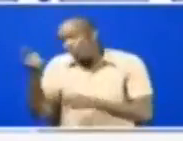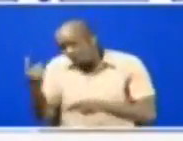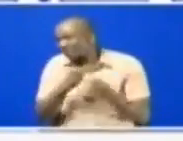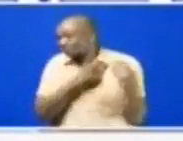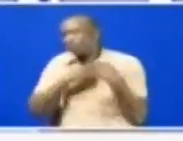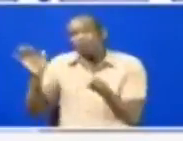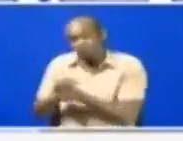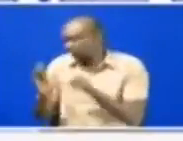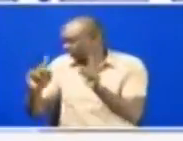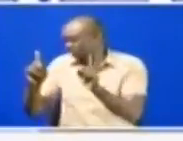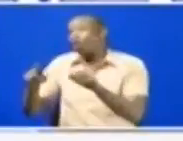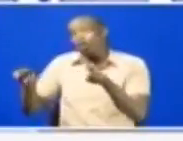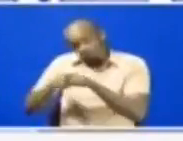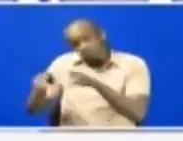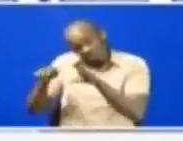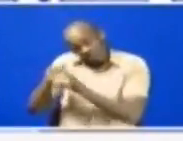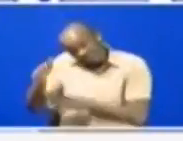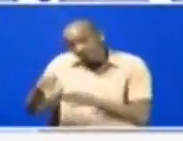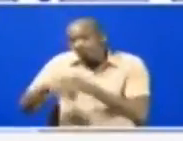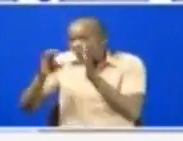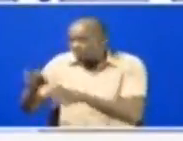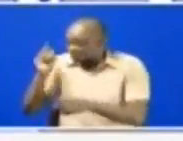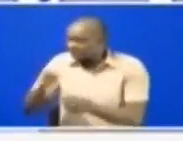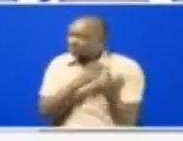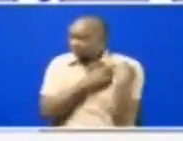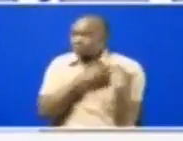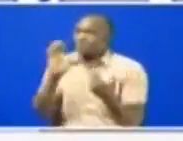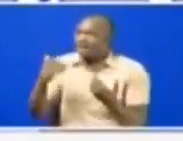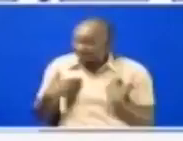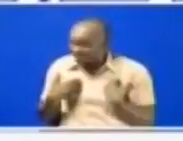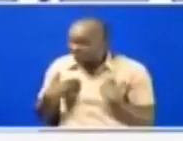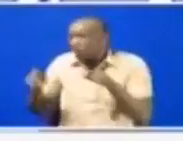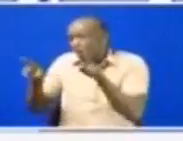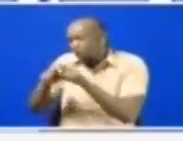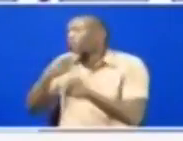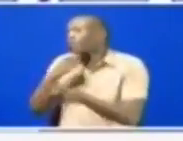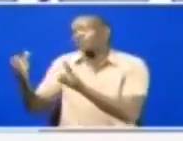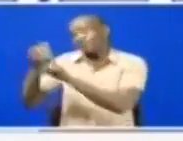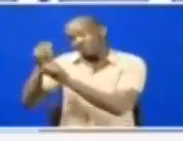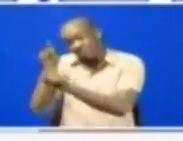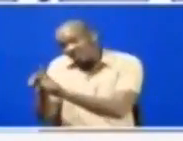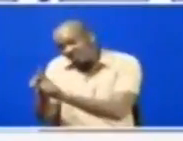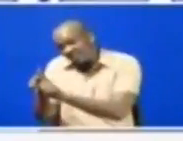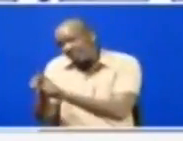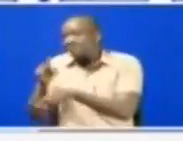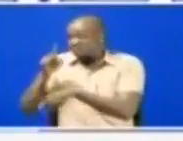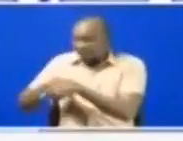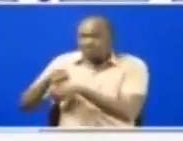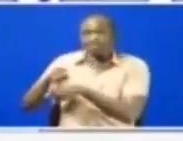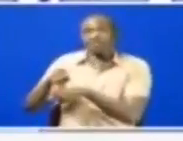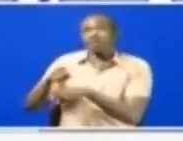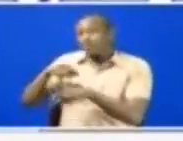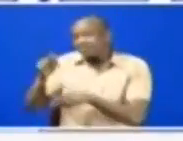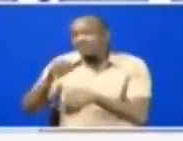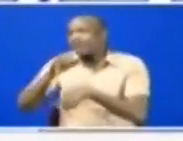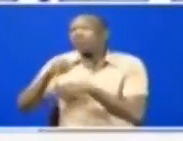makocha. Pia wao wenyewe lazima pia waseme wenyewe kusema tu kweli, hii ni wakati wetu. Tunataka pia tu achieve kitu fulani. Hii wakati tumekuwa tukicheza. Si hata wanakuja